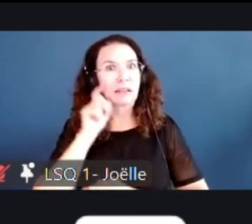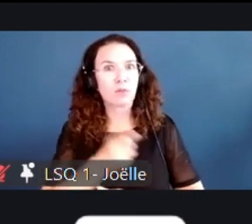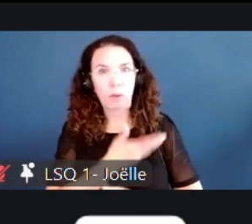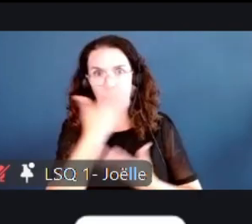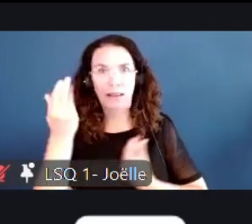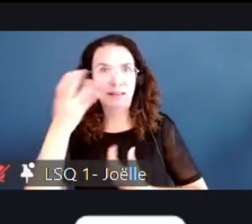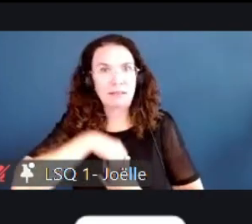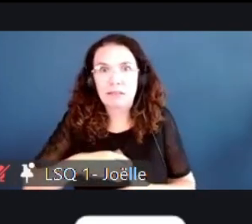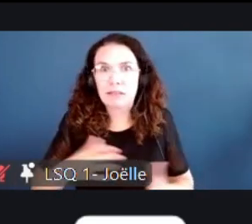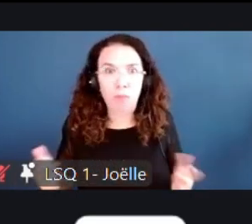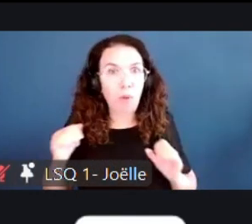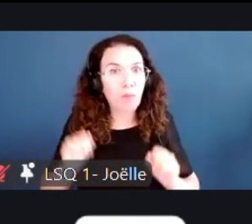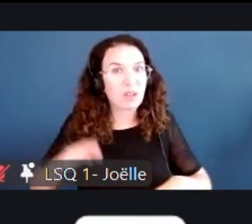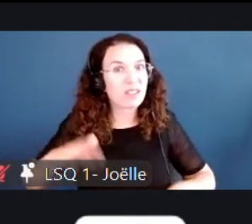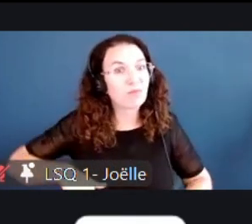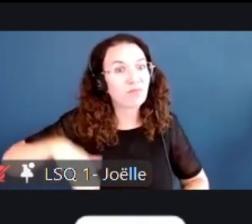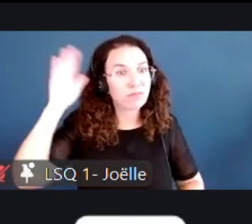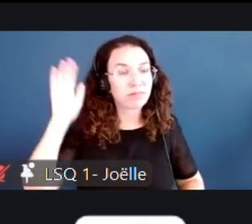sexuelles.